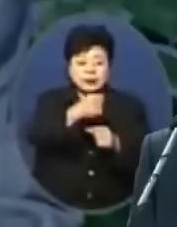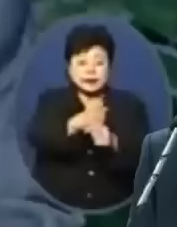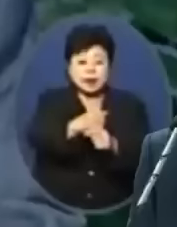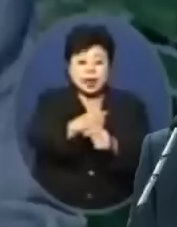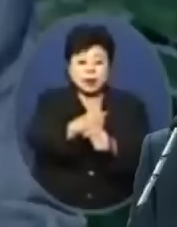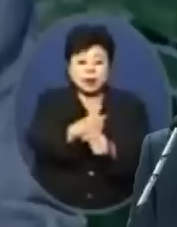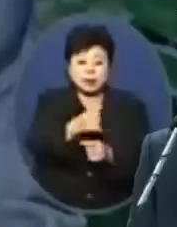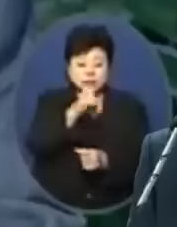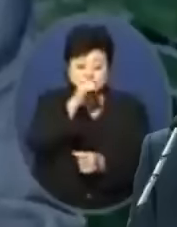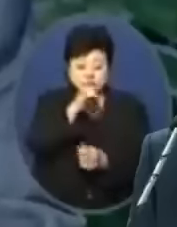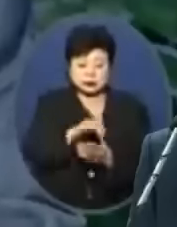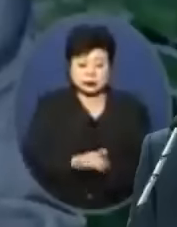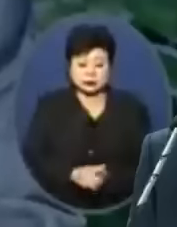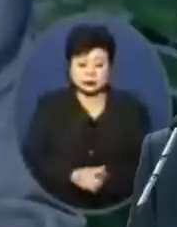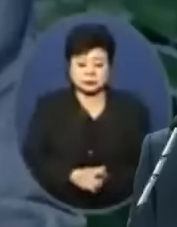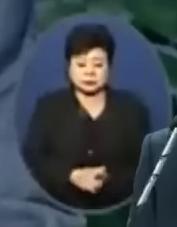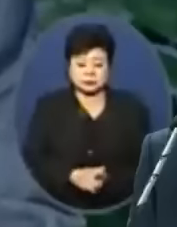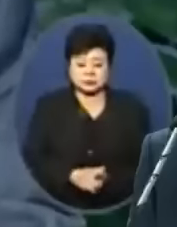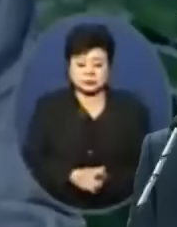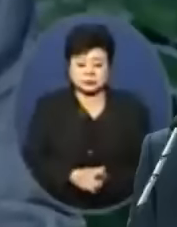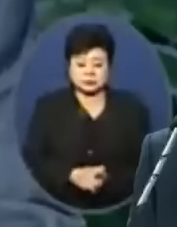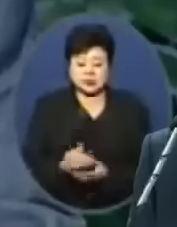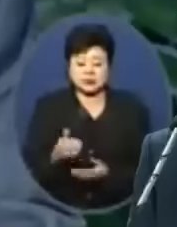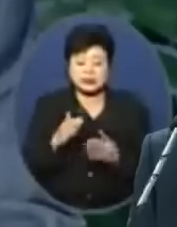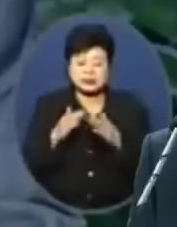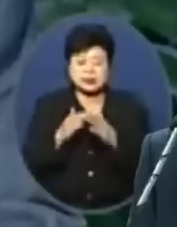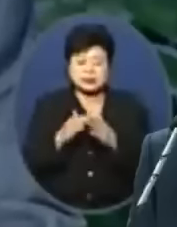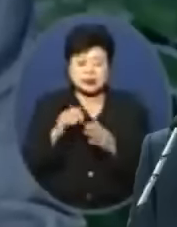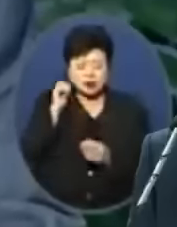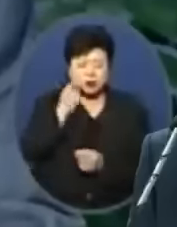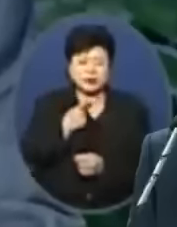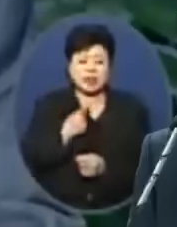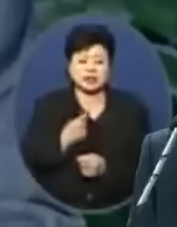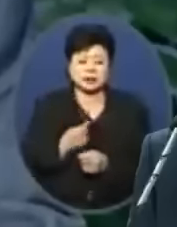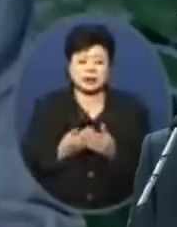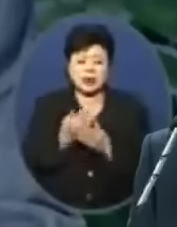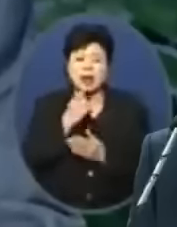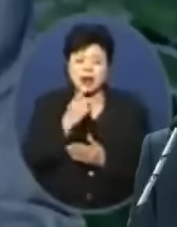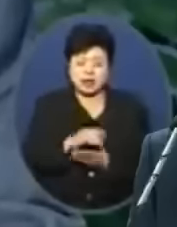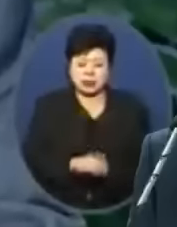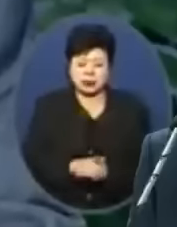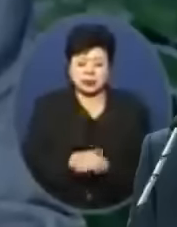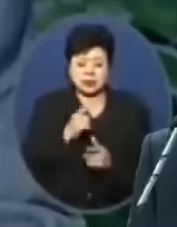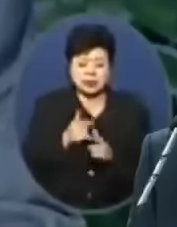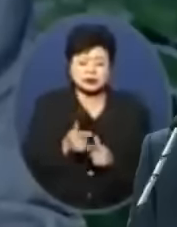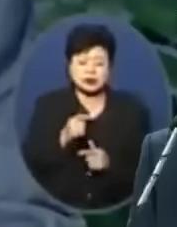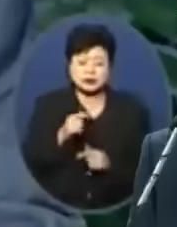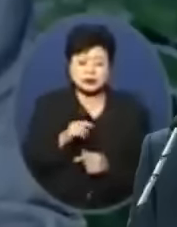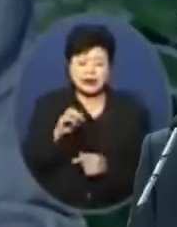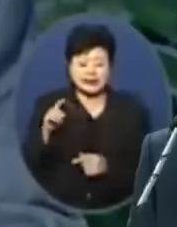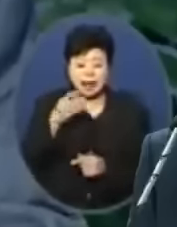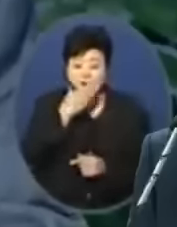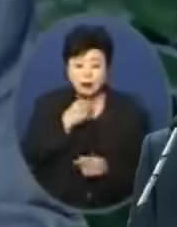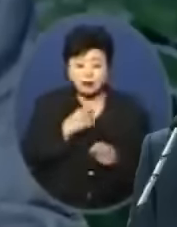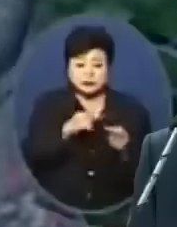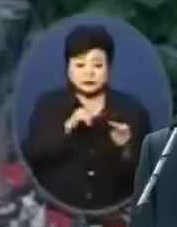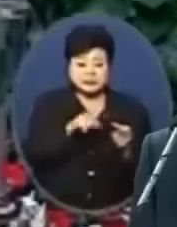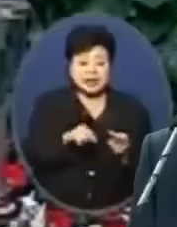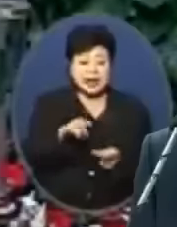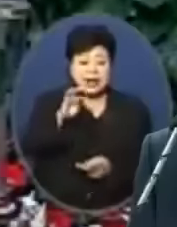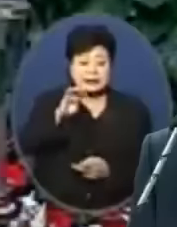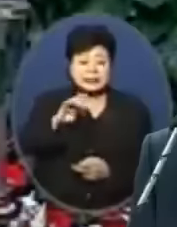있는 것입니다. 빈 집의 우환이라는 예화를 예수님께서 마태복음 12장